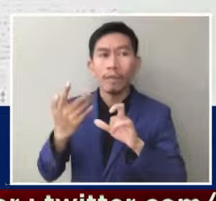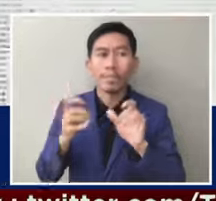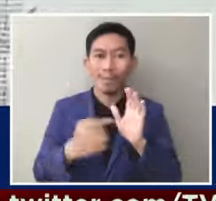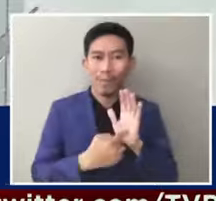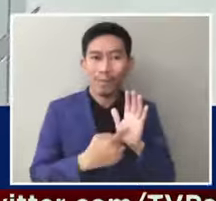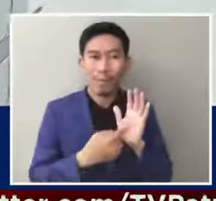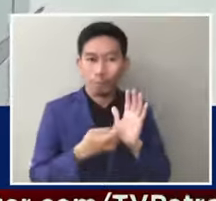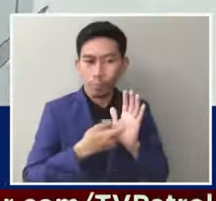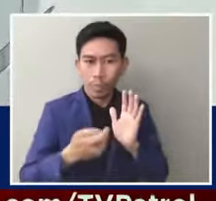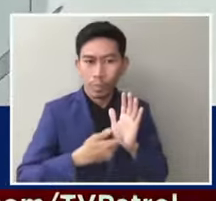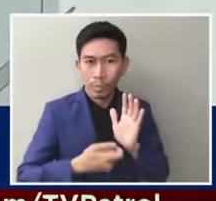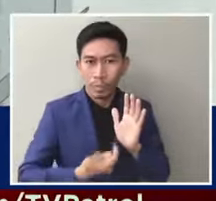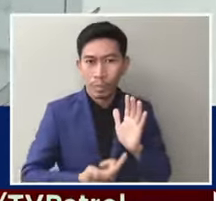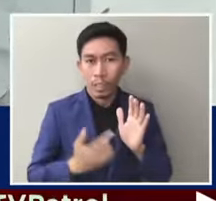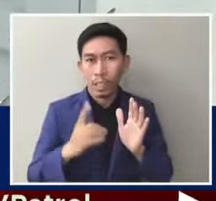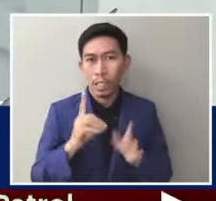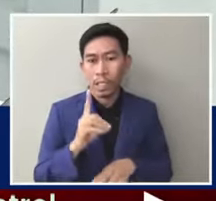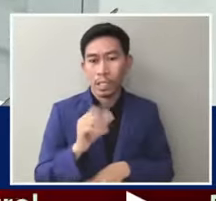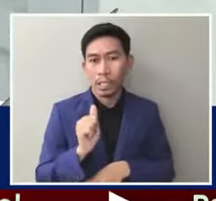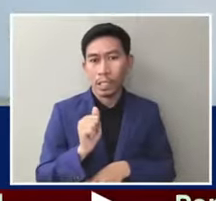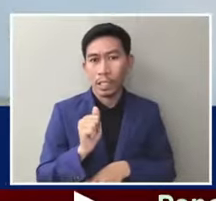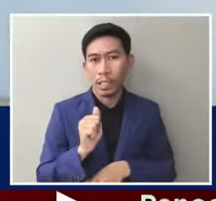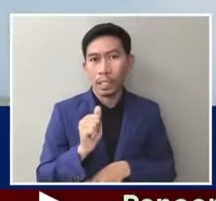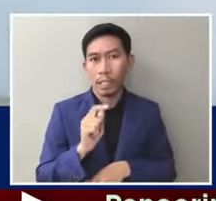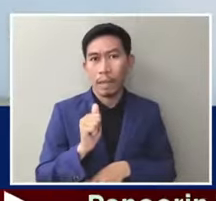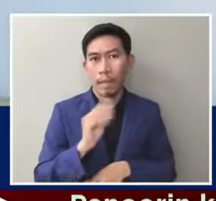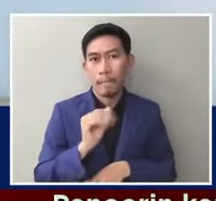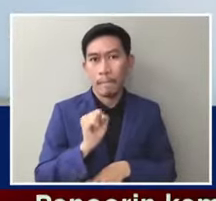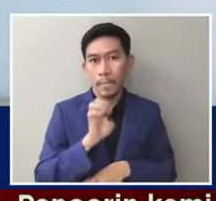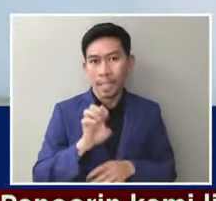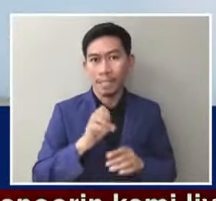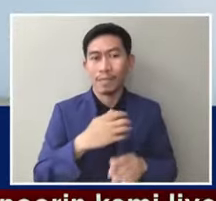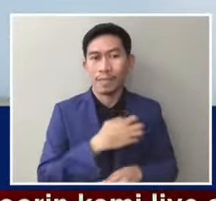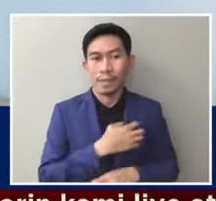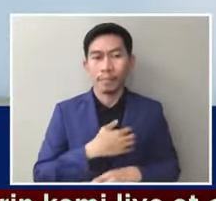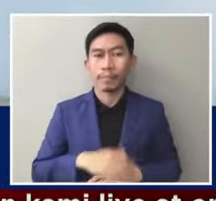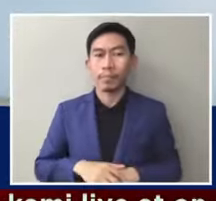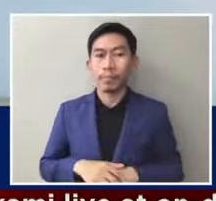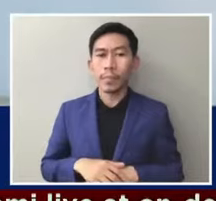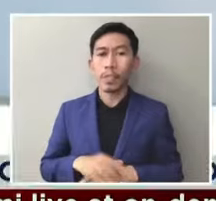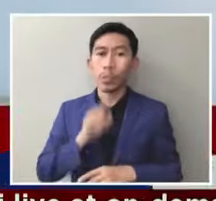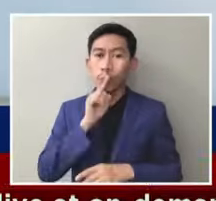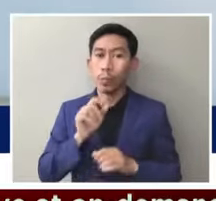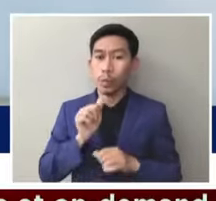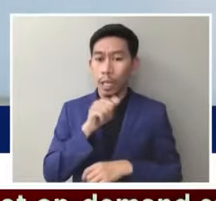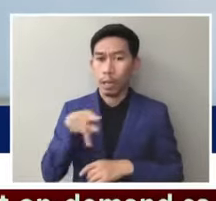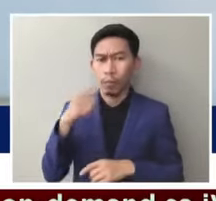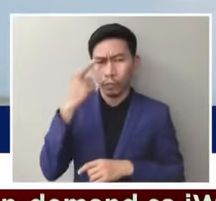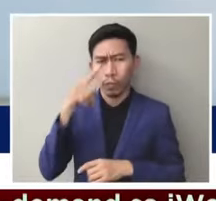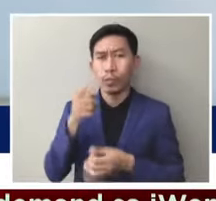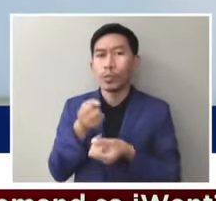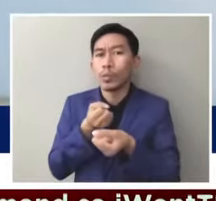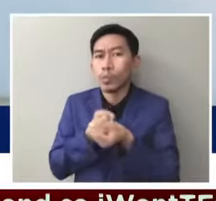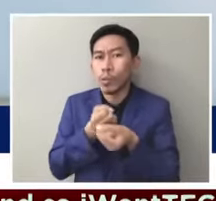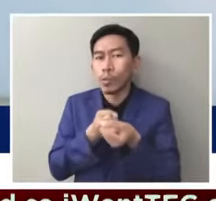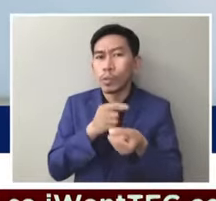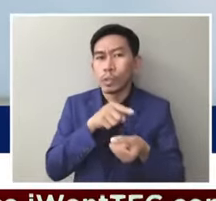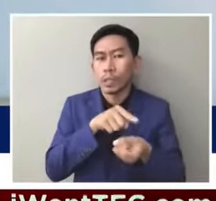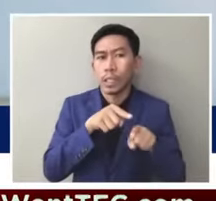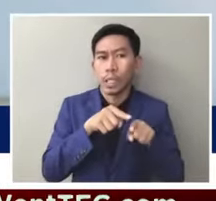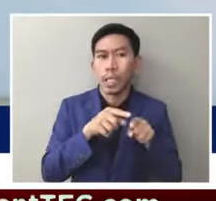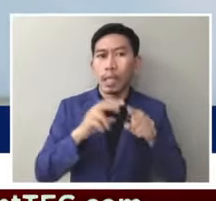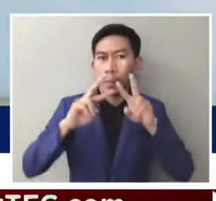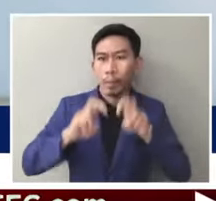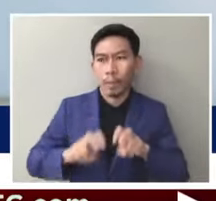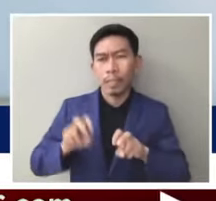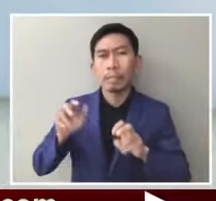pulisya. Paglilinaw naman ng QCPD. In aid of investigation po ito para madaling ma-identify yung suspect, pero hindi po siya